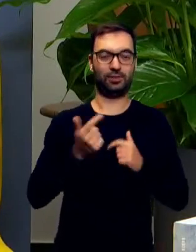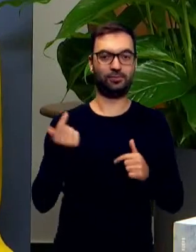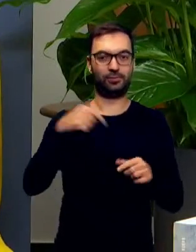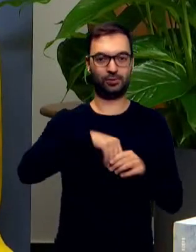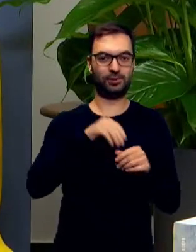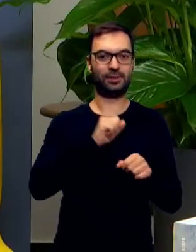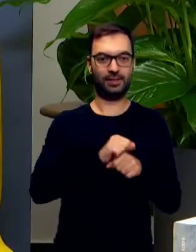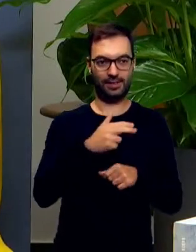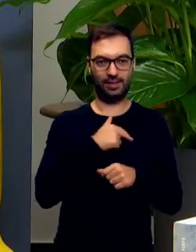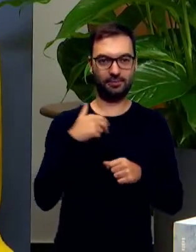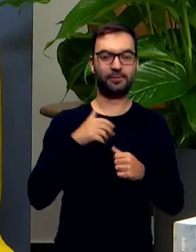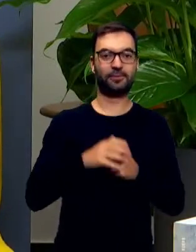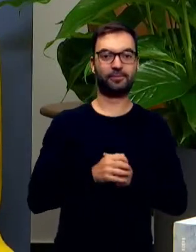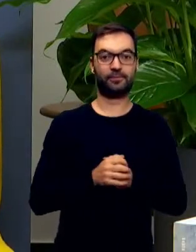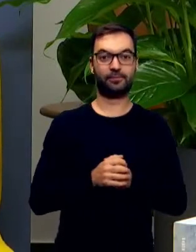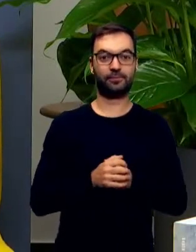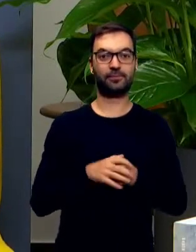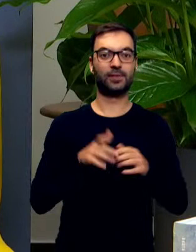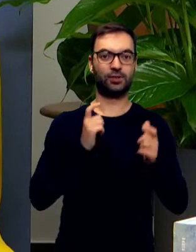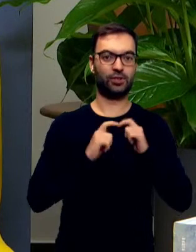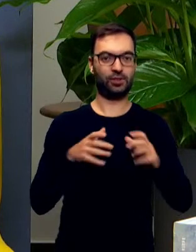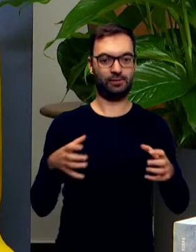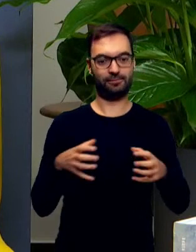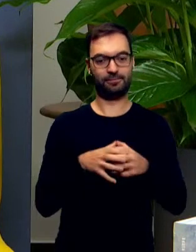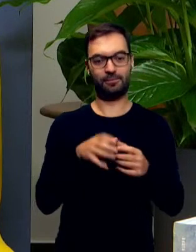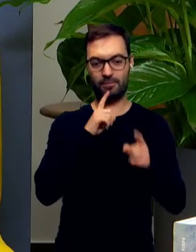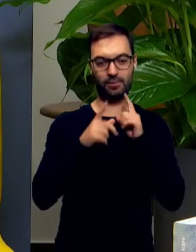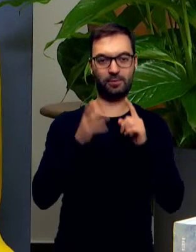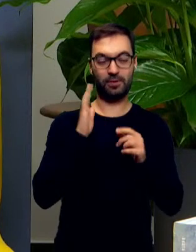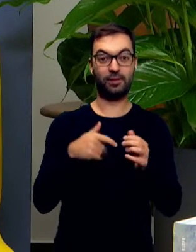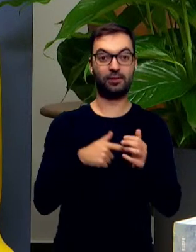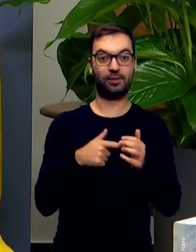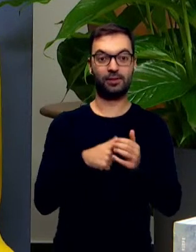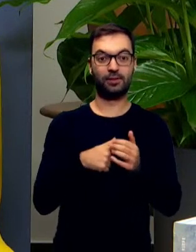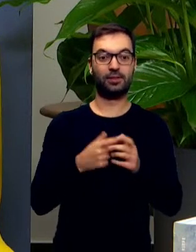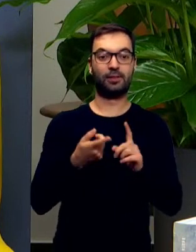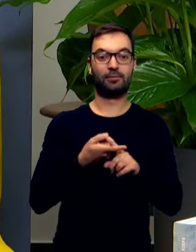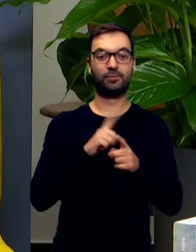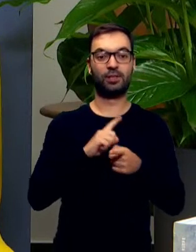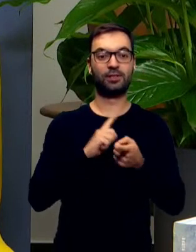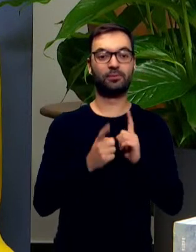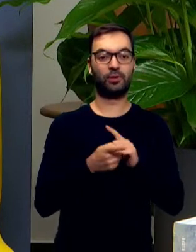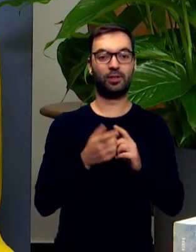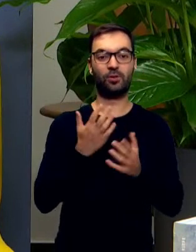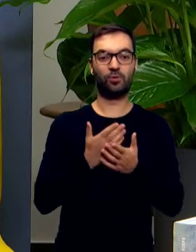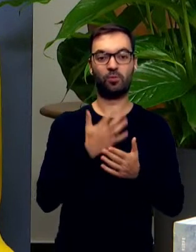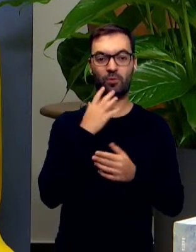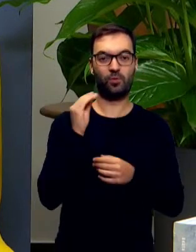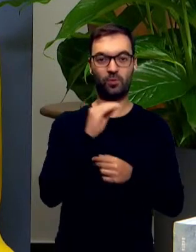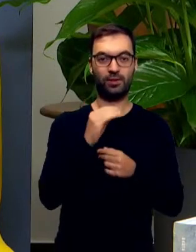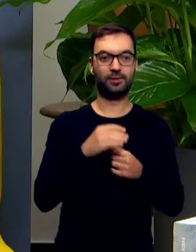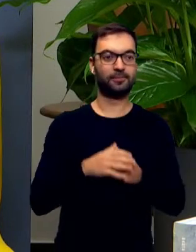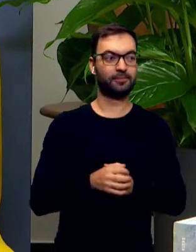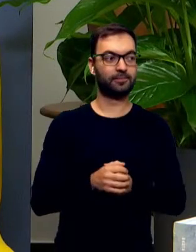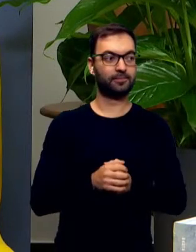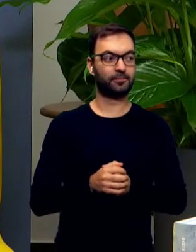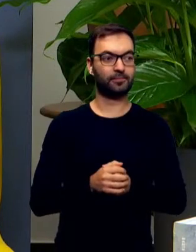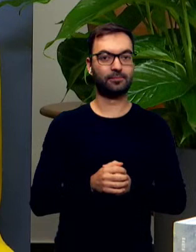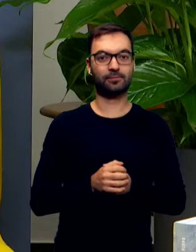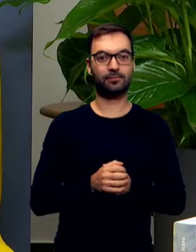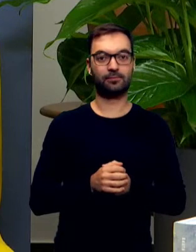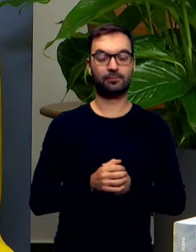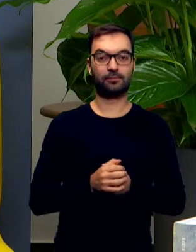nas dołączył i bardzo się cieszę, że będziemy mogli w takim gronie porozmawiać. Już przed spotkaniem tuż powiedziałam Pani Beato, że